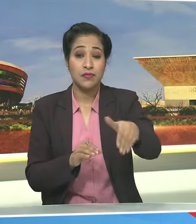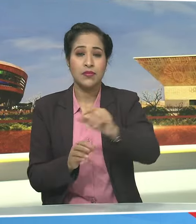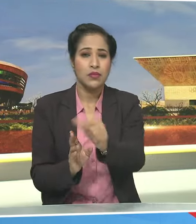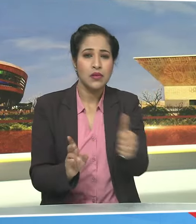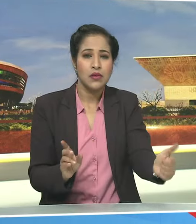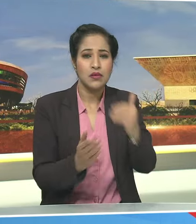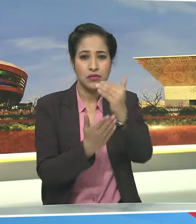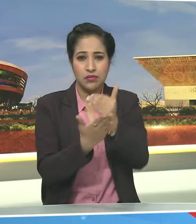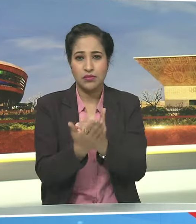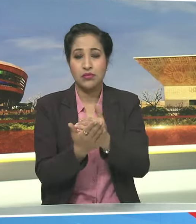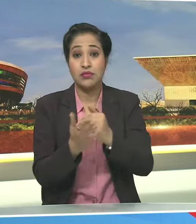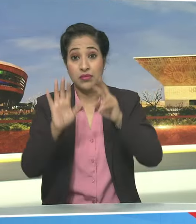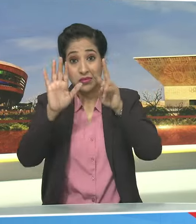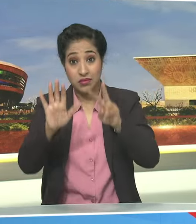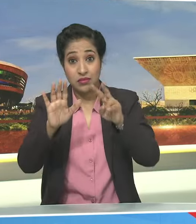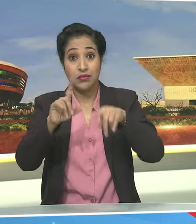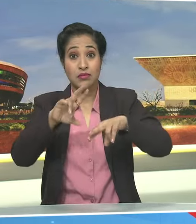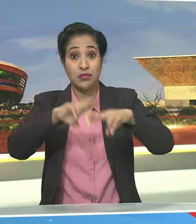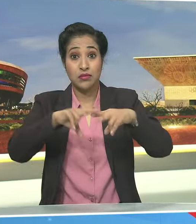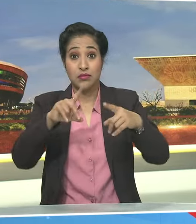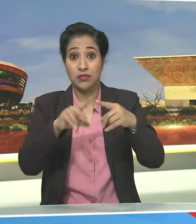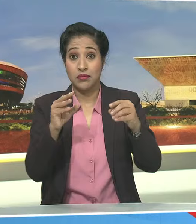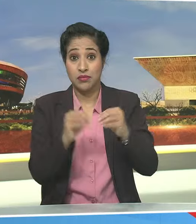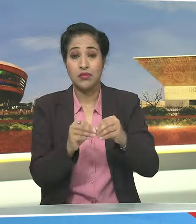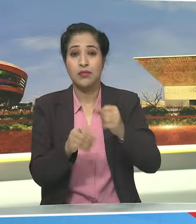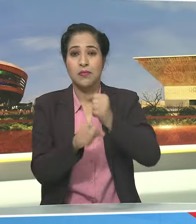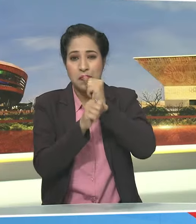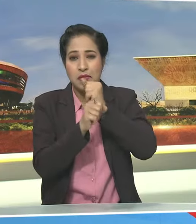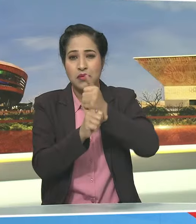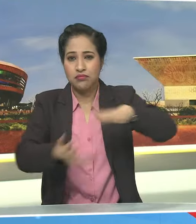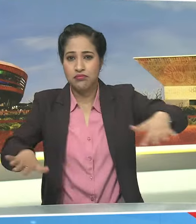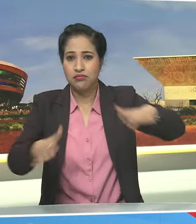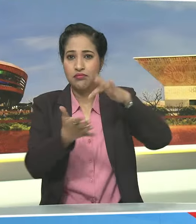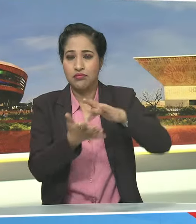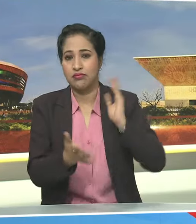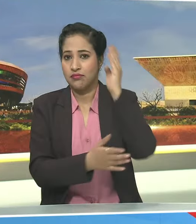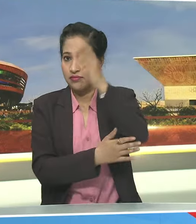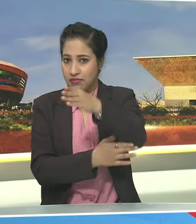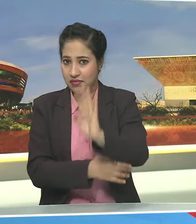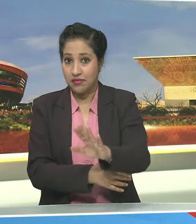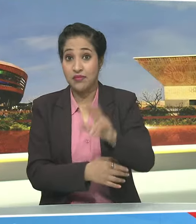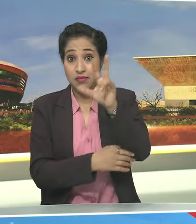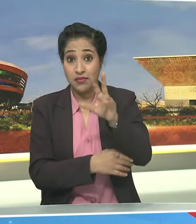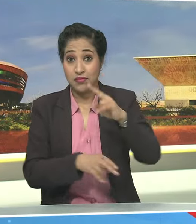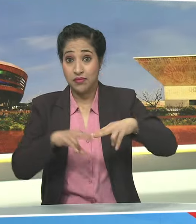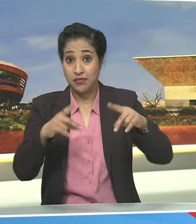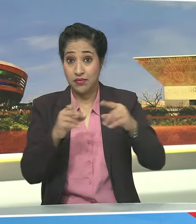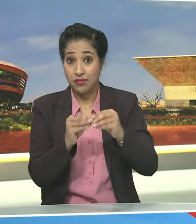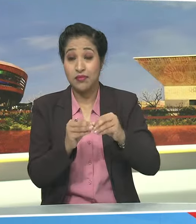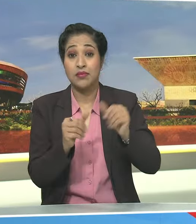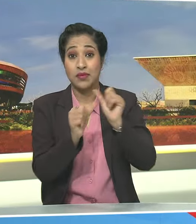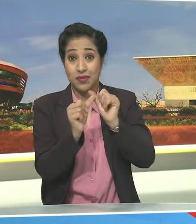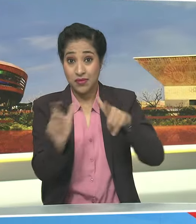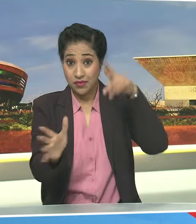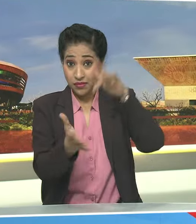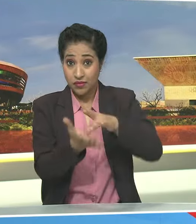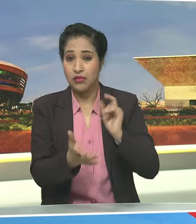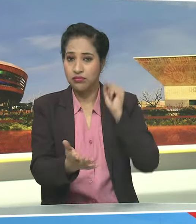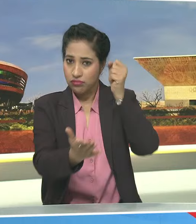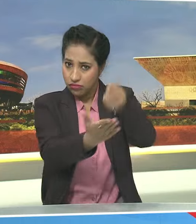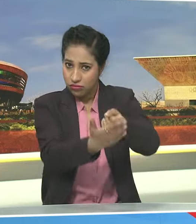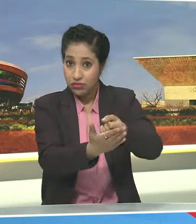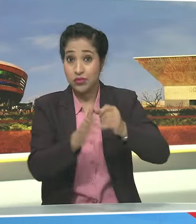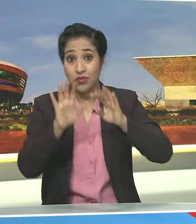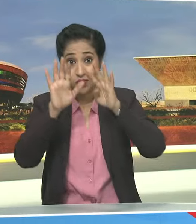कार्यक्रमों के लिए 7 फरवरी को गोवा जाएंगे 8 फरवरी को उनका अयोध्या जाने का कार्यक्रम है 9 फर